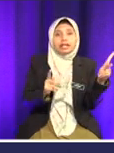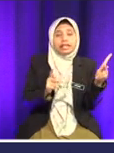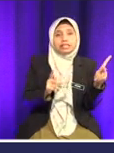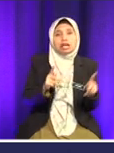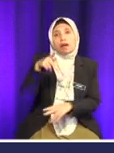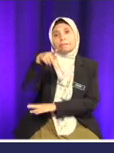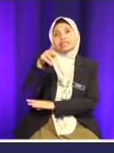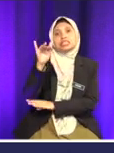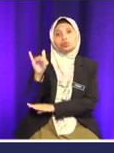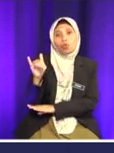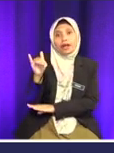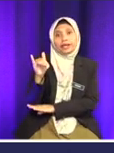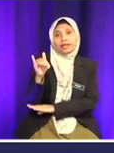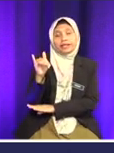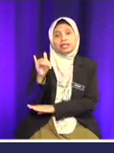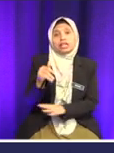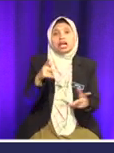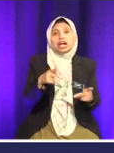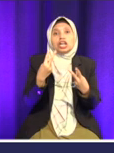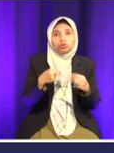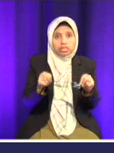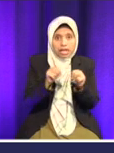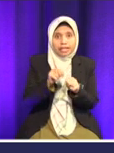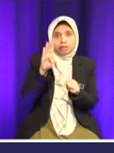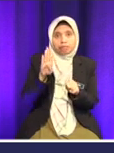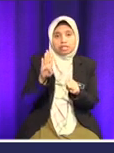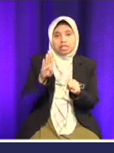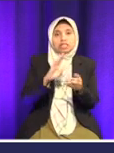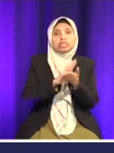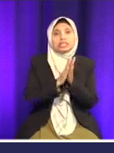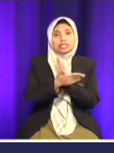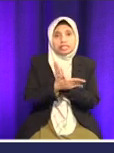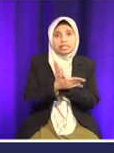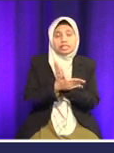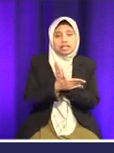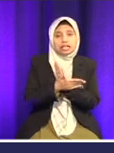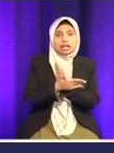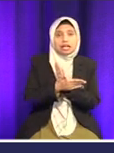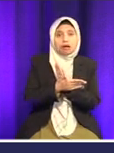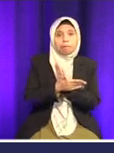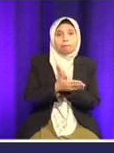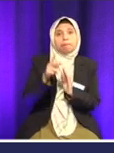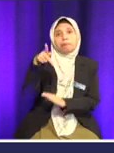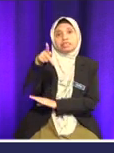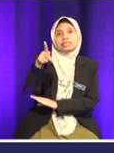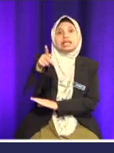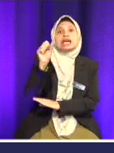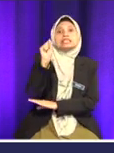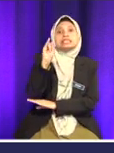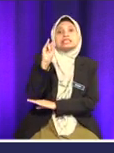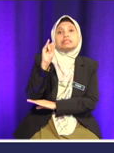dan jika nilai b adalah sifat simetri adalah di tengah-tengah yaitu pada